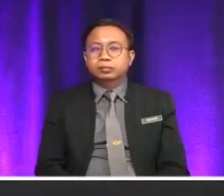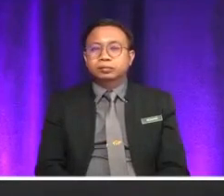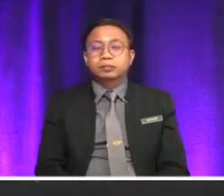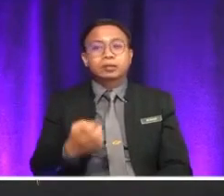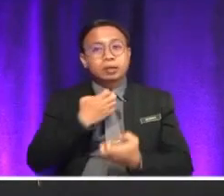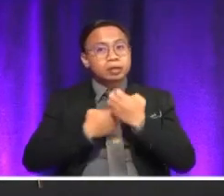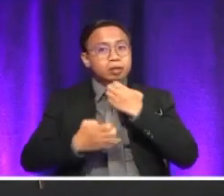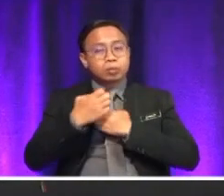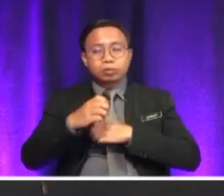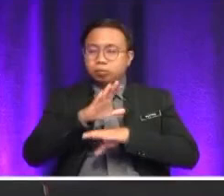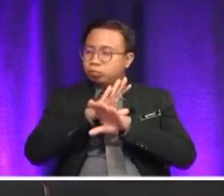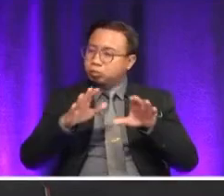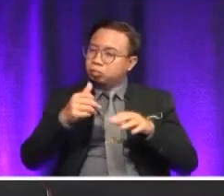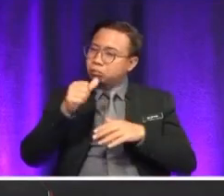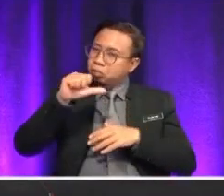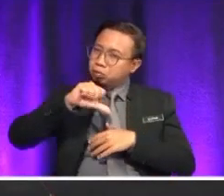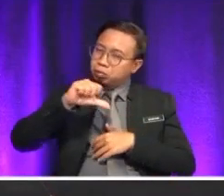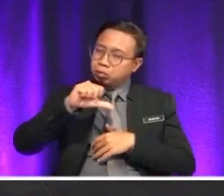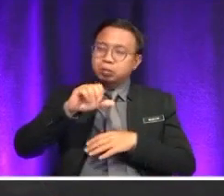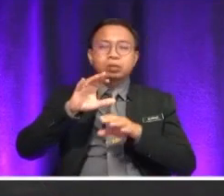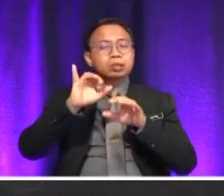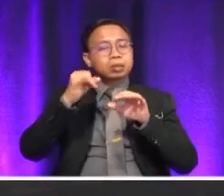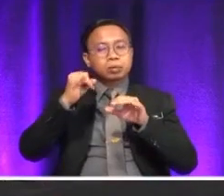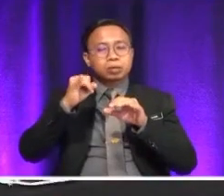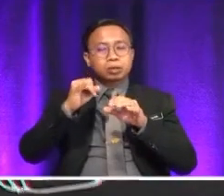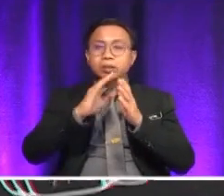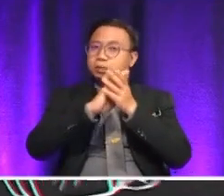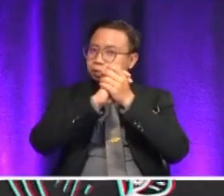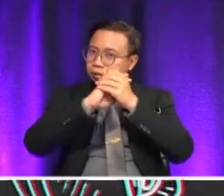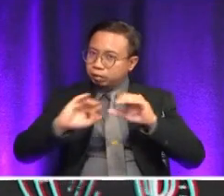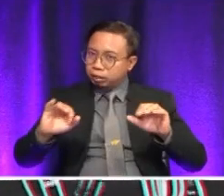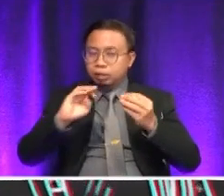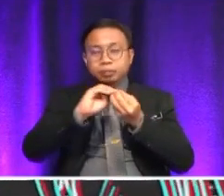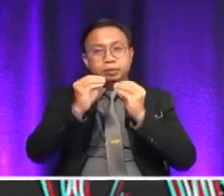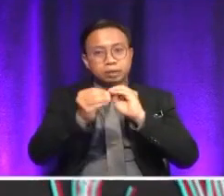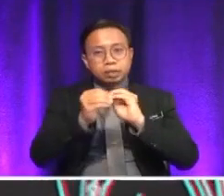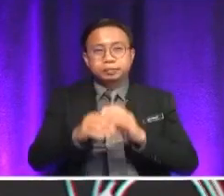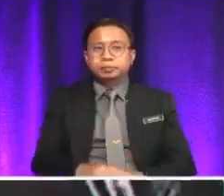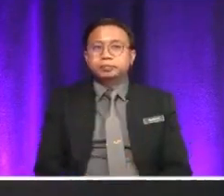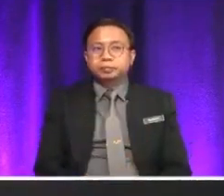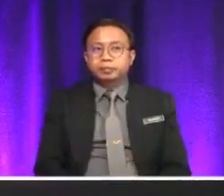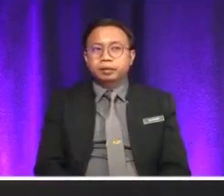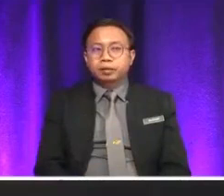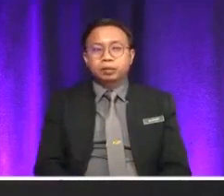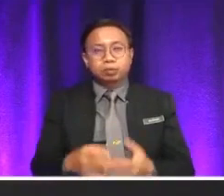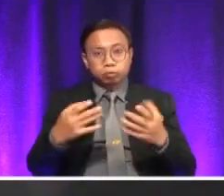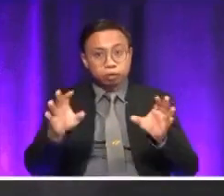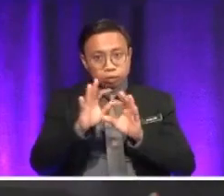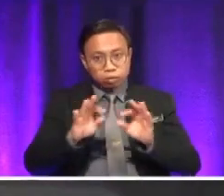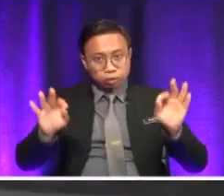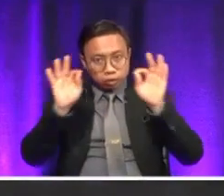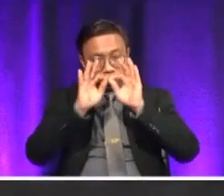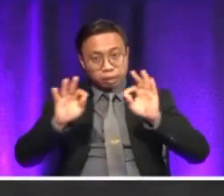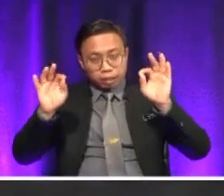Emosi tidak stabil dan tidak mampu menyelesaikan masalah. Okey, tadi dia ceritakan balik tentang emosi